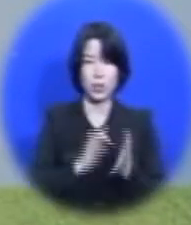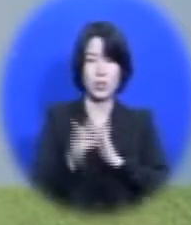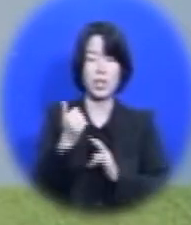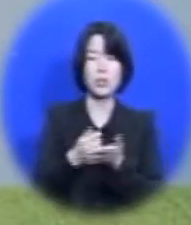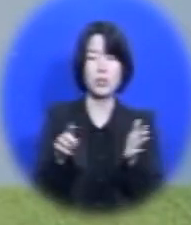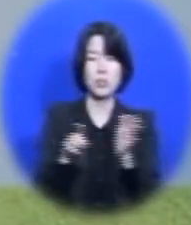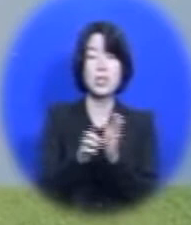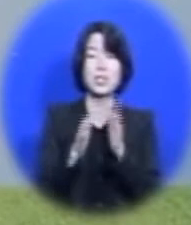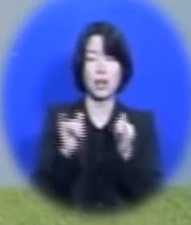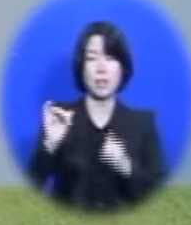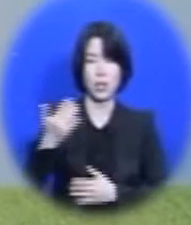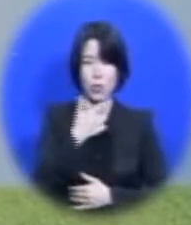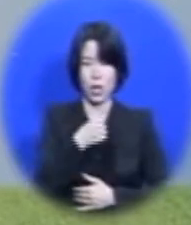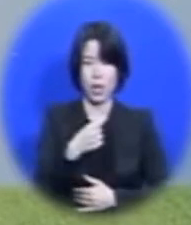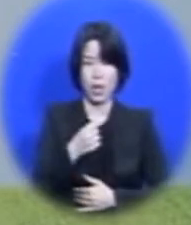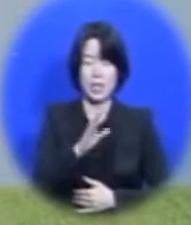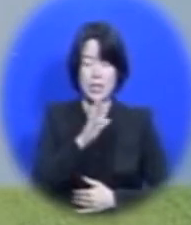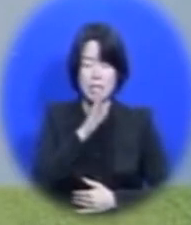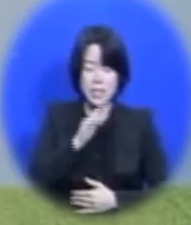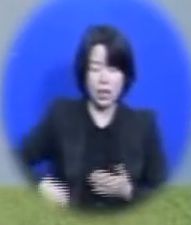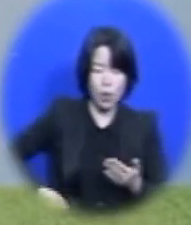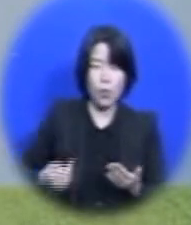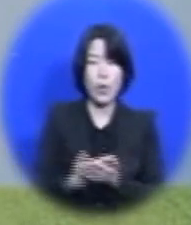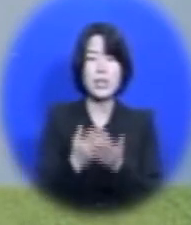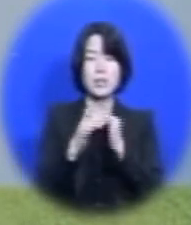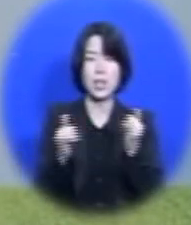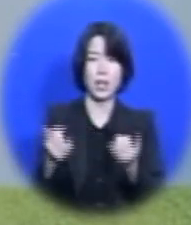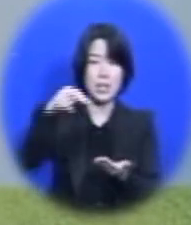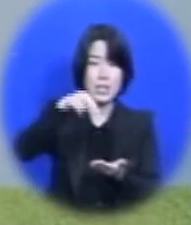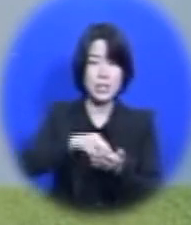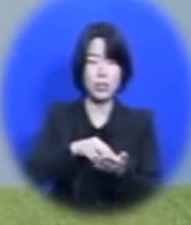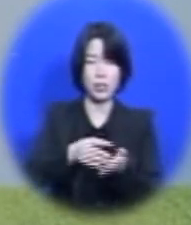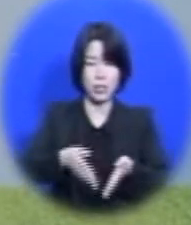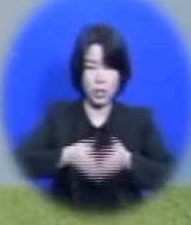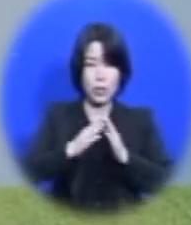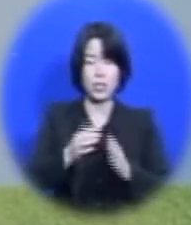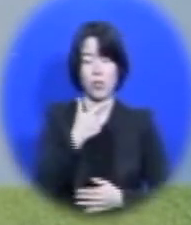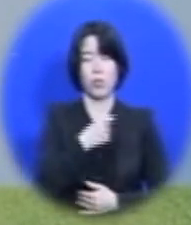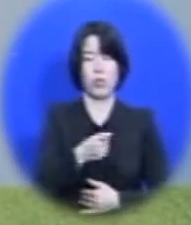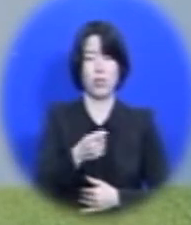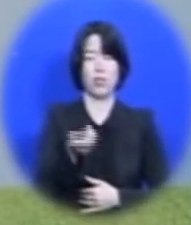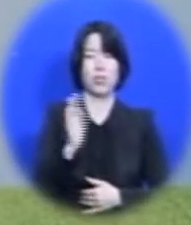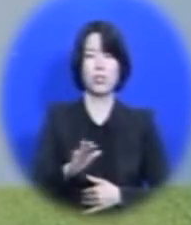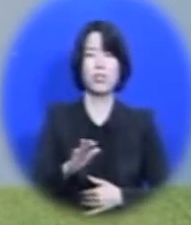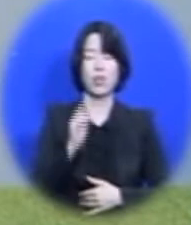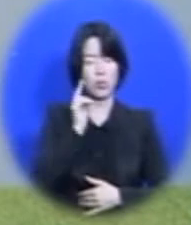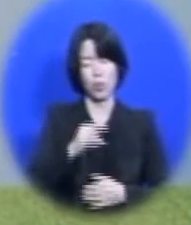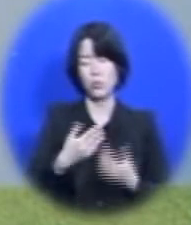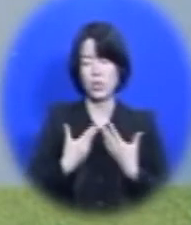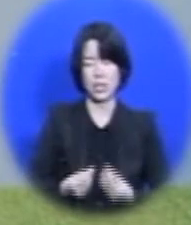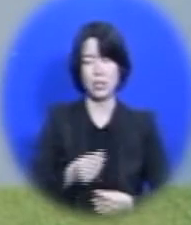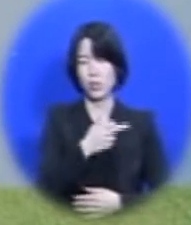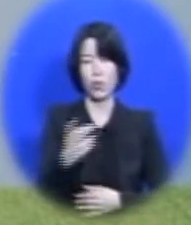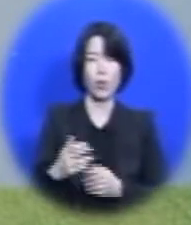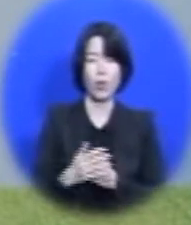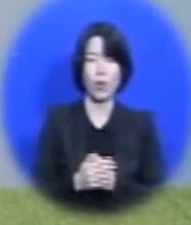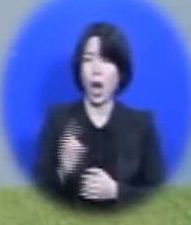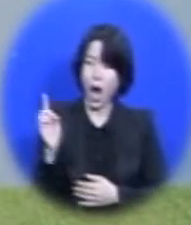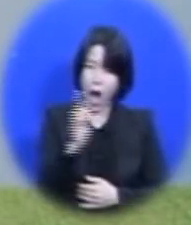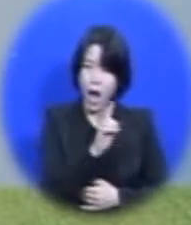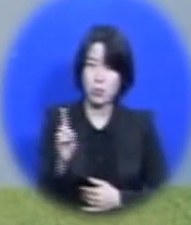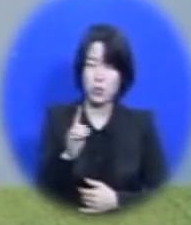원했습니다. 진정한 회심자가 일어나기를 원했습니다. 그런데 너무나 좌절이 오는 거예요.